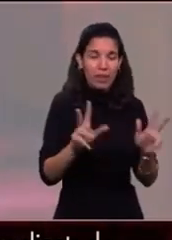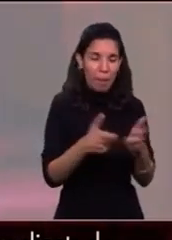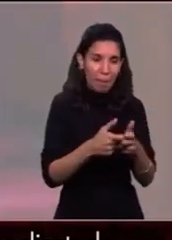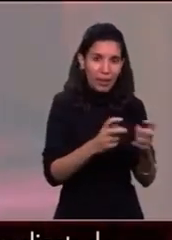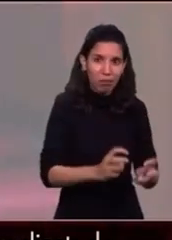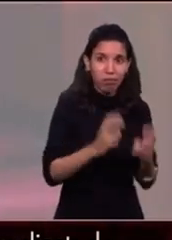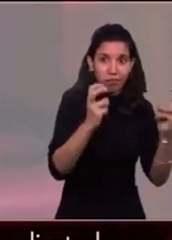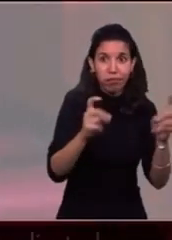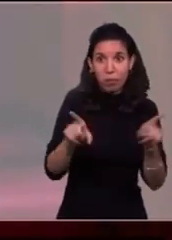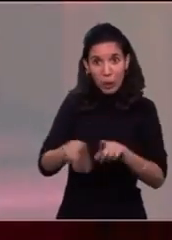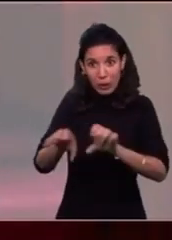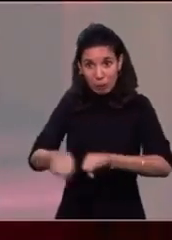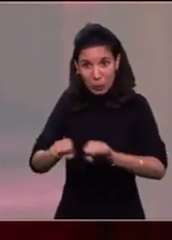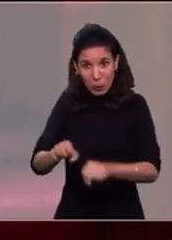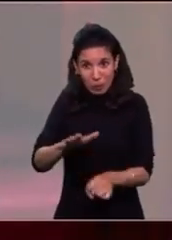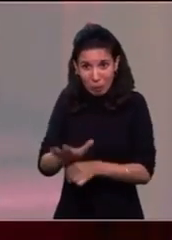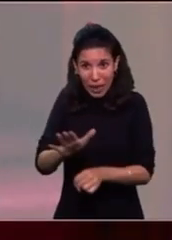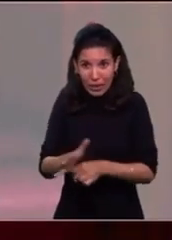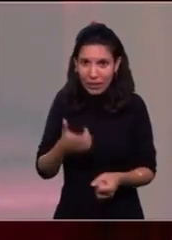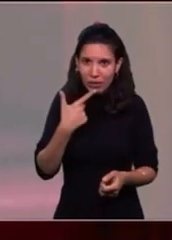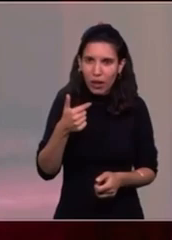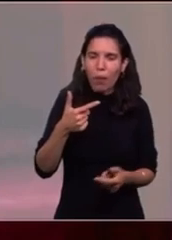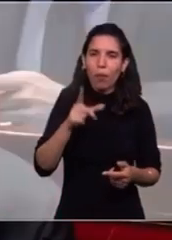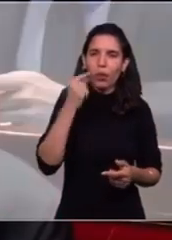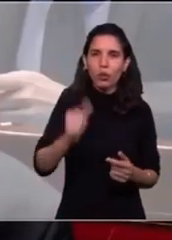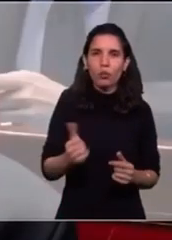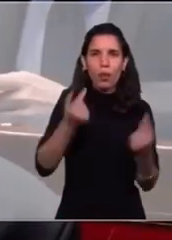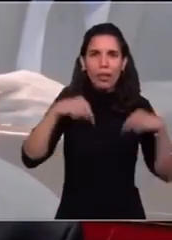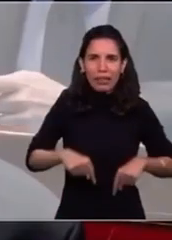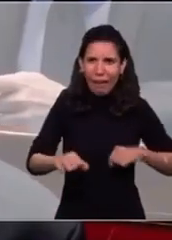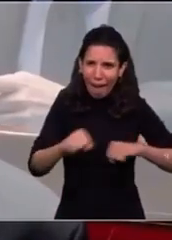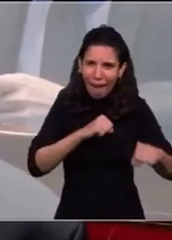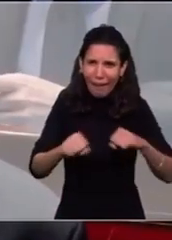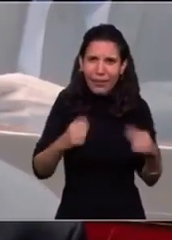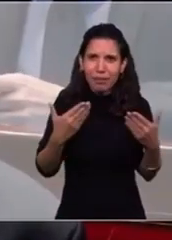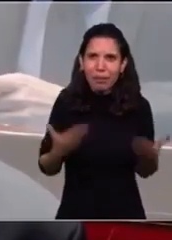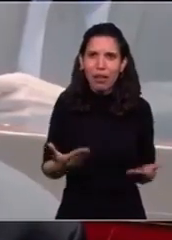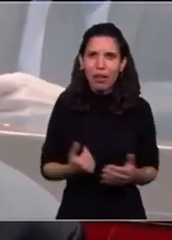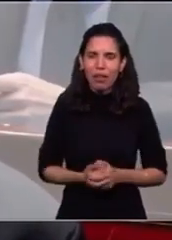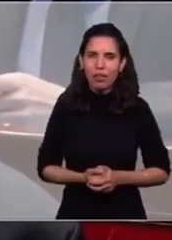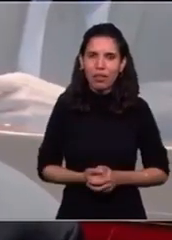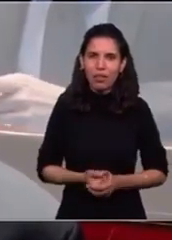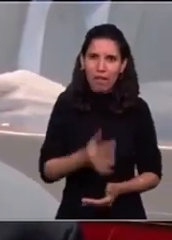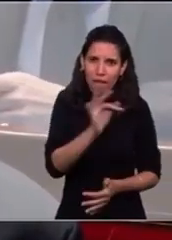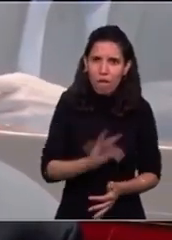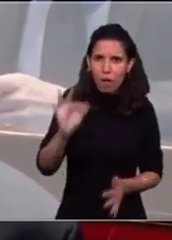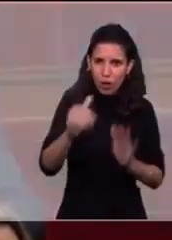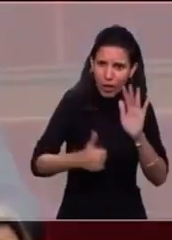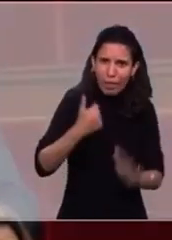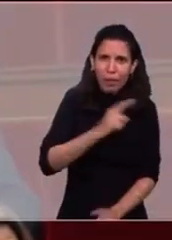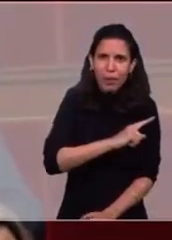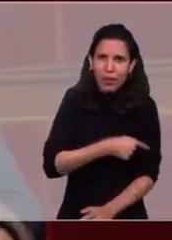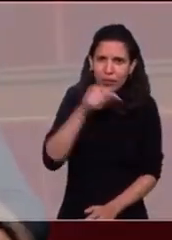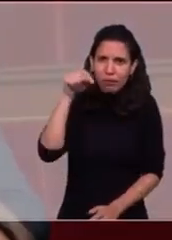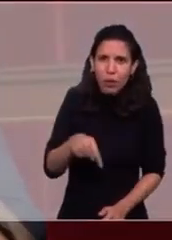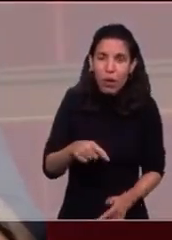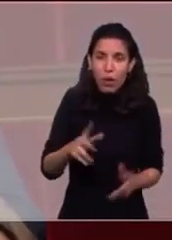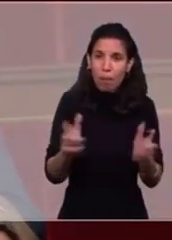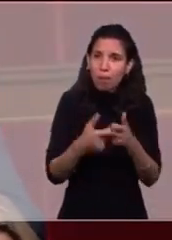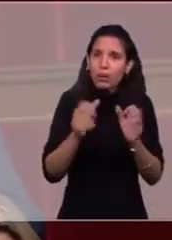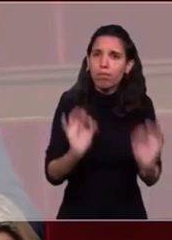production. Monsieur le Premier ministre, agissez, permettez à la France de retrouver son indépendance énergétique fiable à moindre